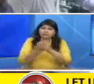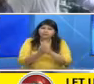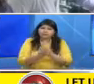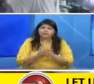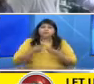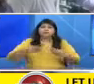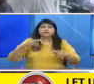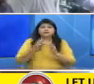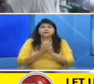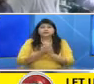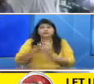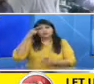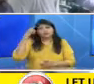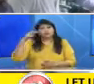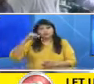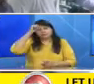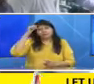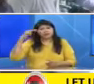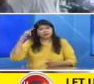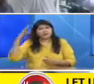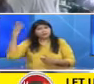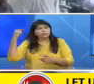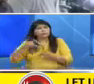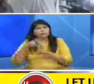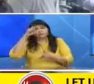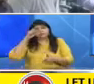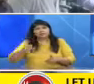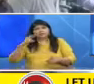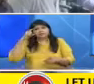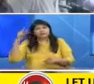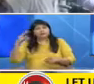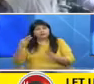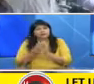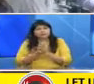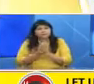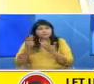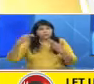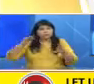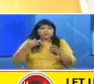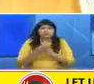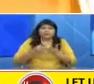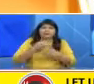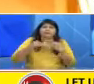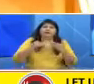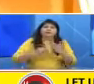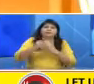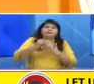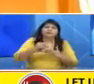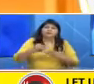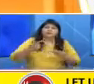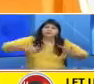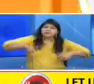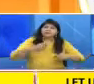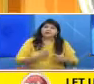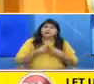के दीवानों के सपनों का भारत बनाने के लिए, गांधी के सपनों को साकार करने के लिए चल पड़े। स्वांतः